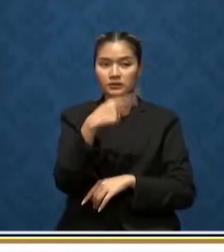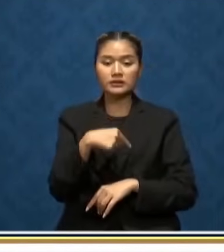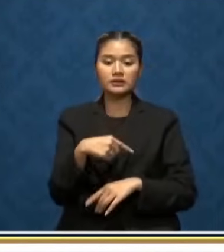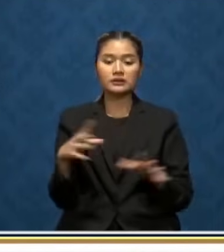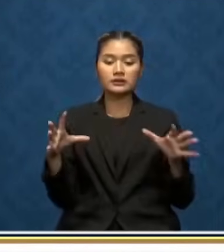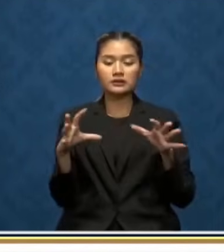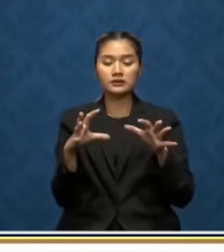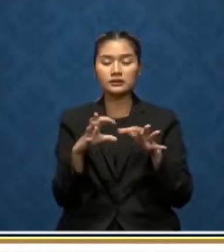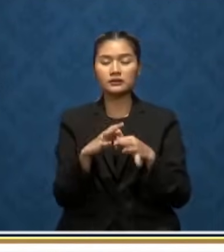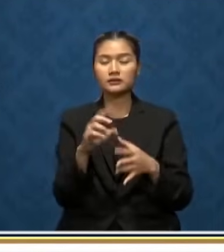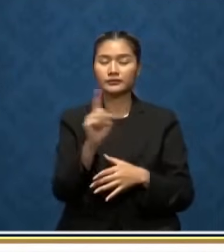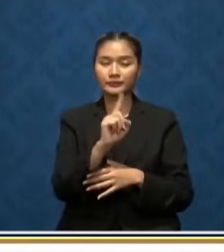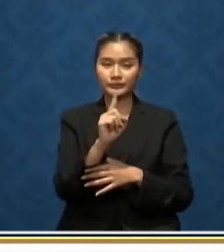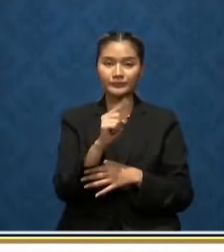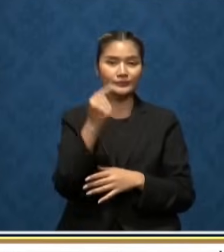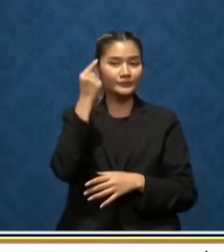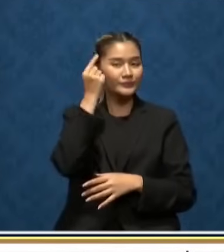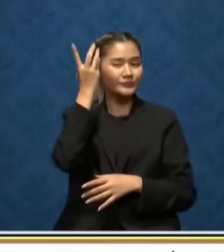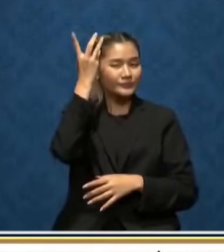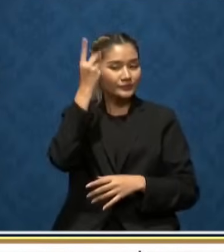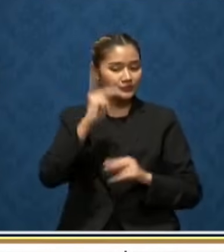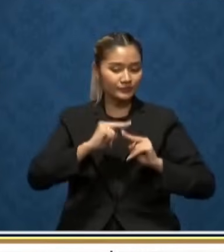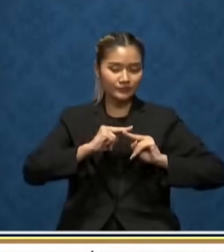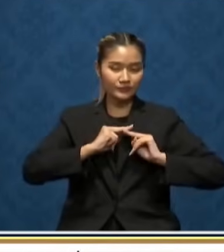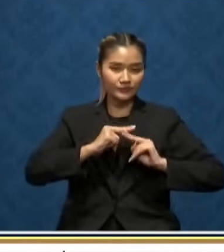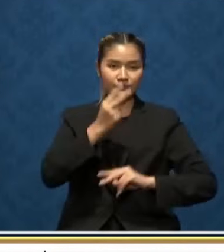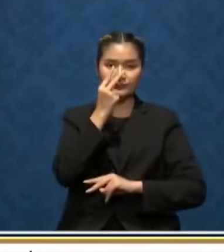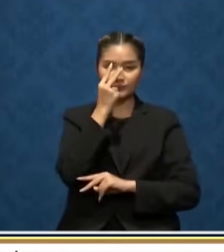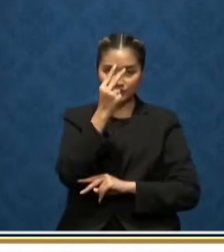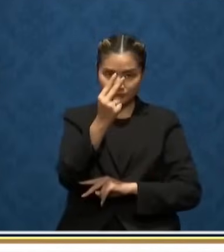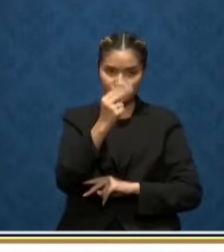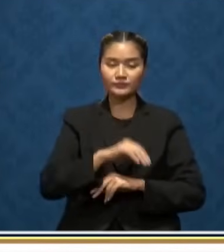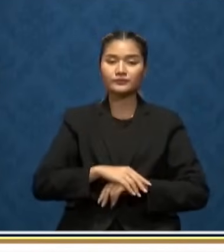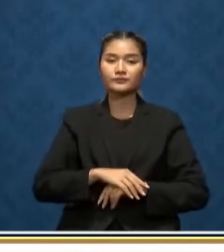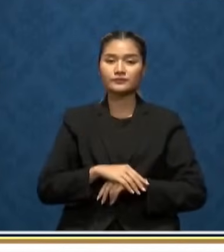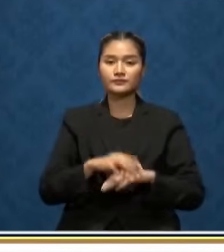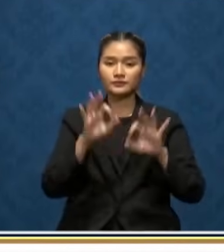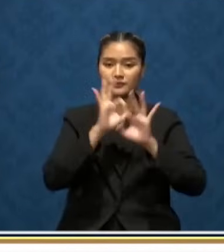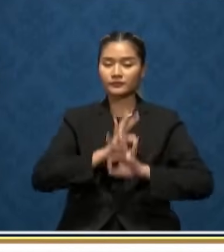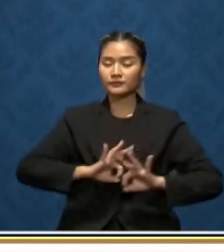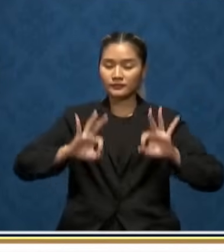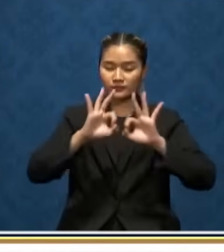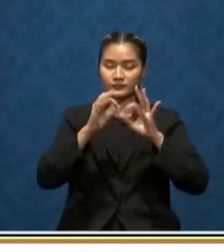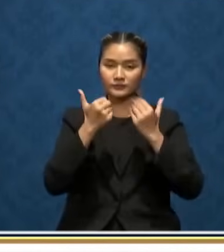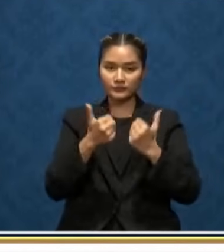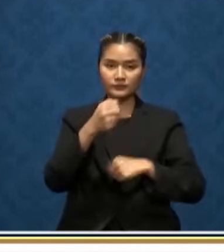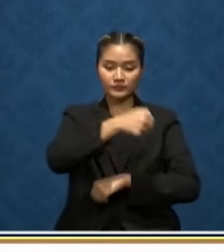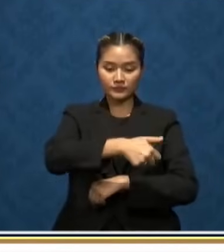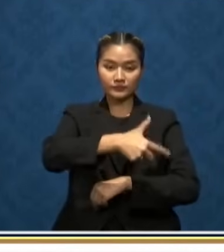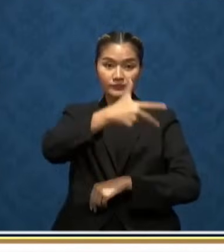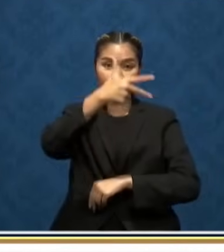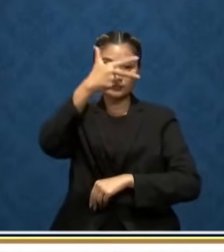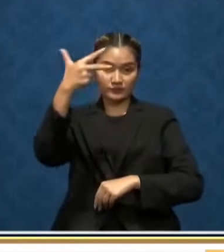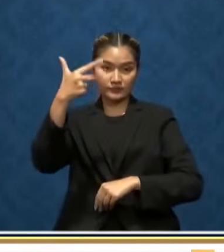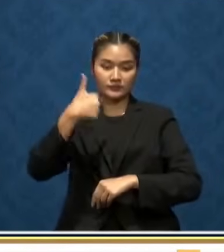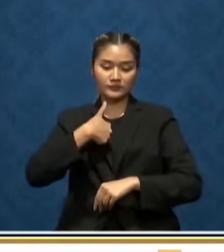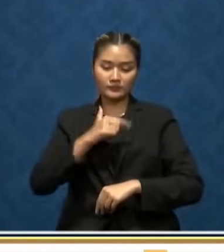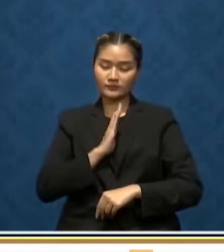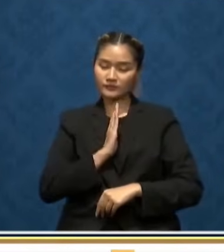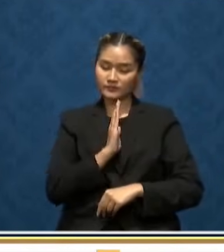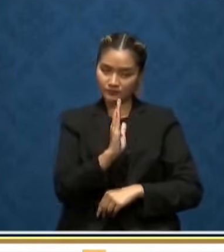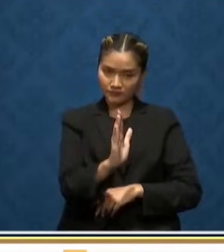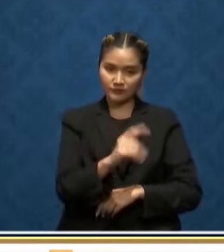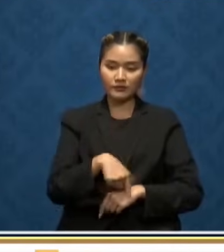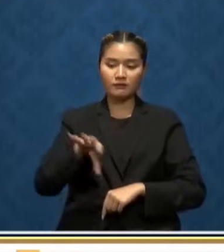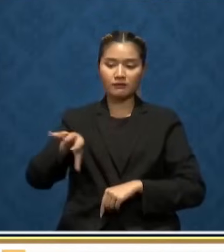อนความคิดของตัวเองเพราะฉะนั้นสื่ออย่างไทย PBS ที่พยายามจะเป็นกลาง